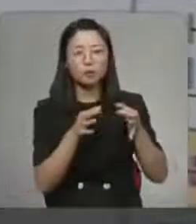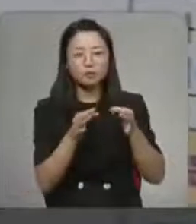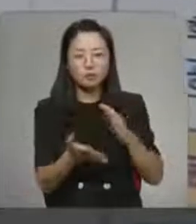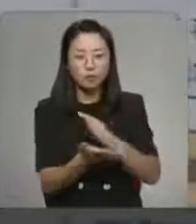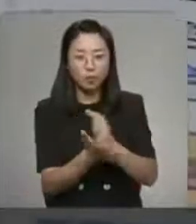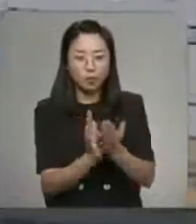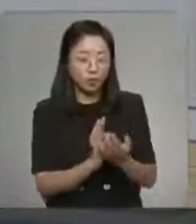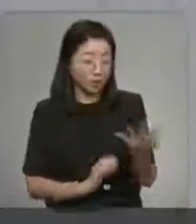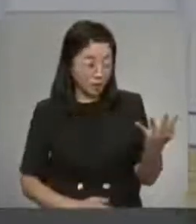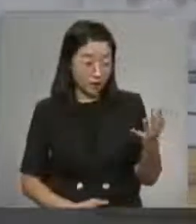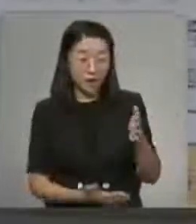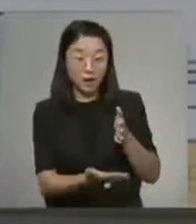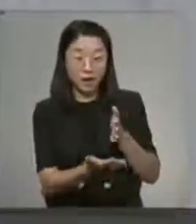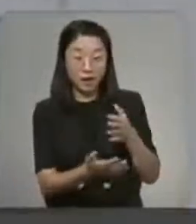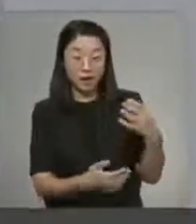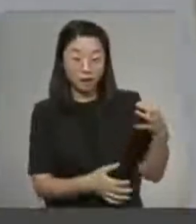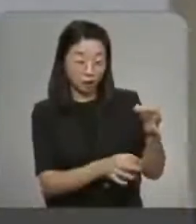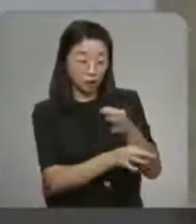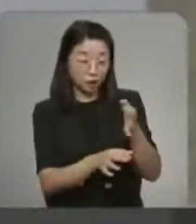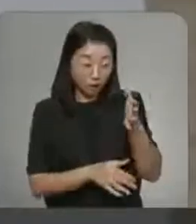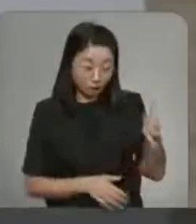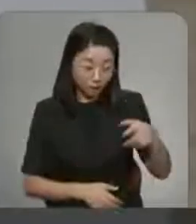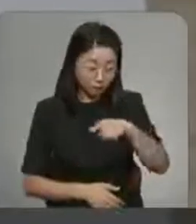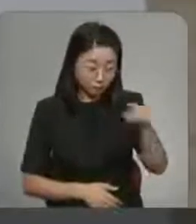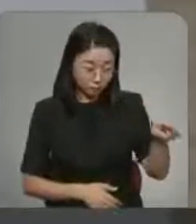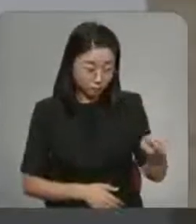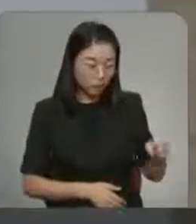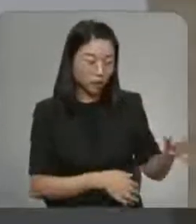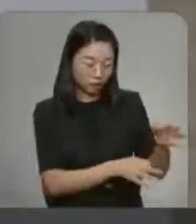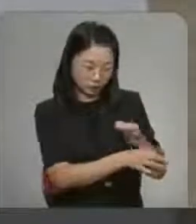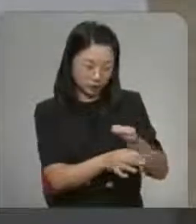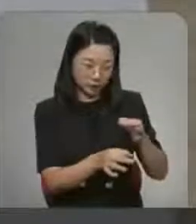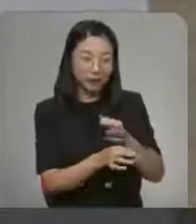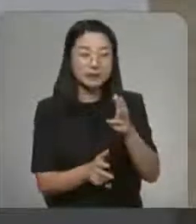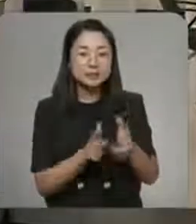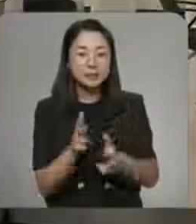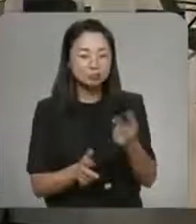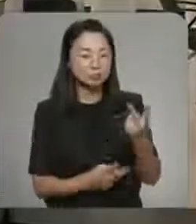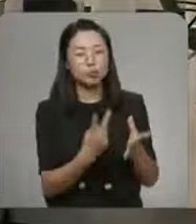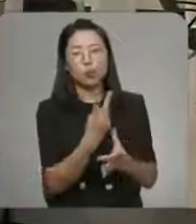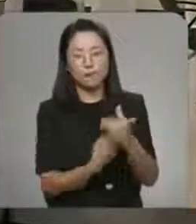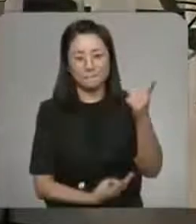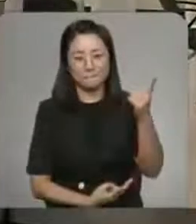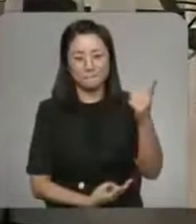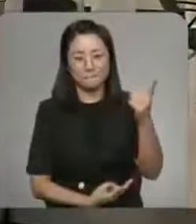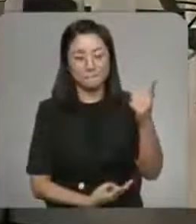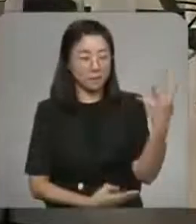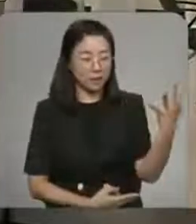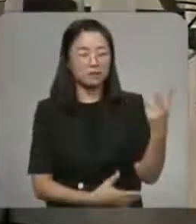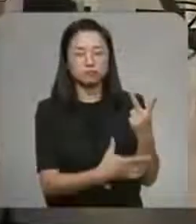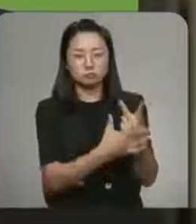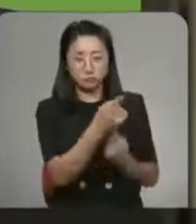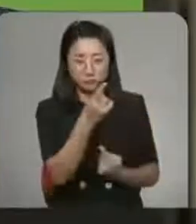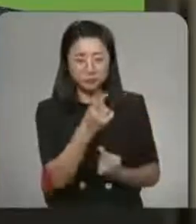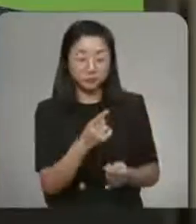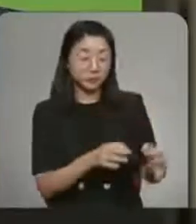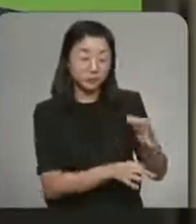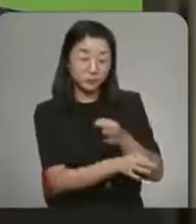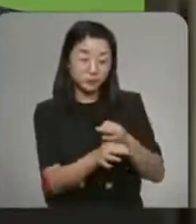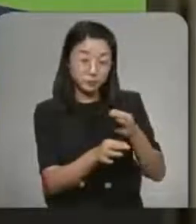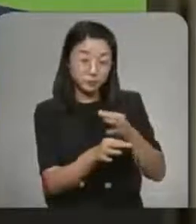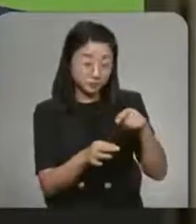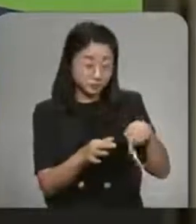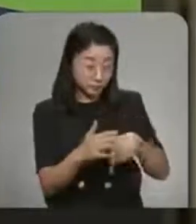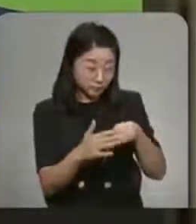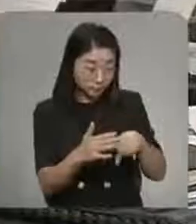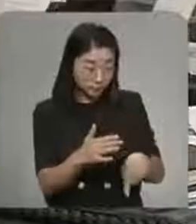네 개로 나뉜 경제 담당 부서가 경제국과 산업국 두 개로 통폐합됩니다. 경제 담당 부서가 산재해